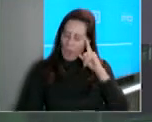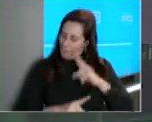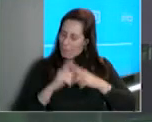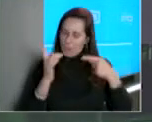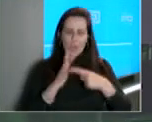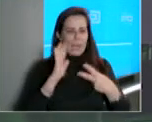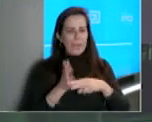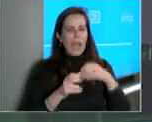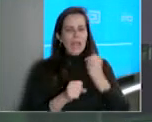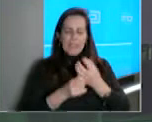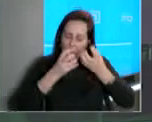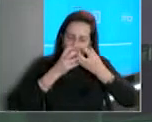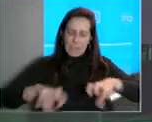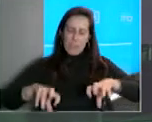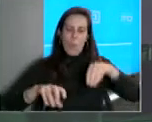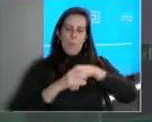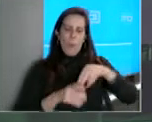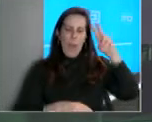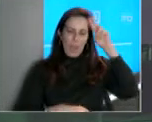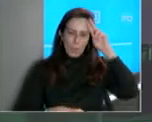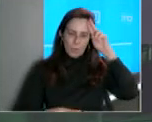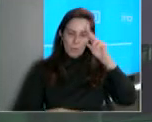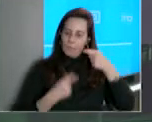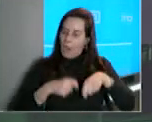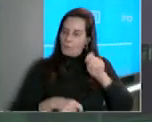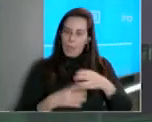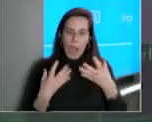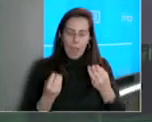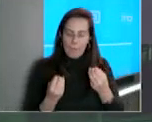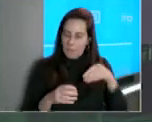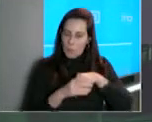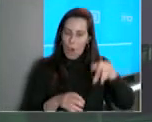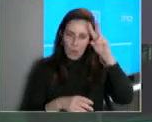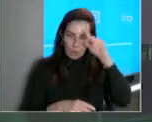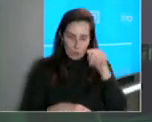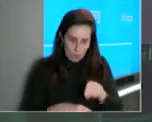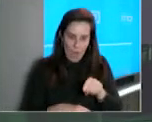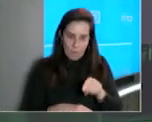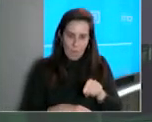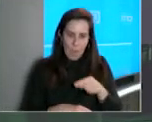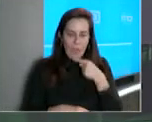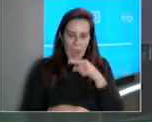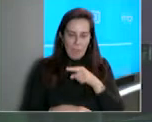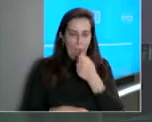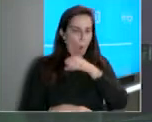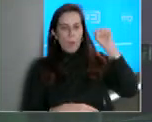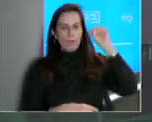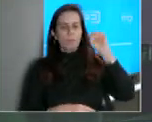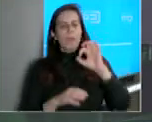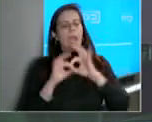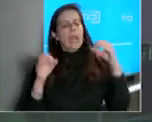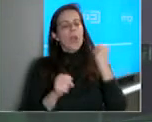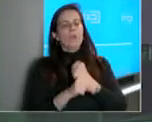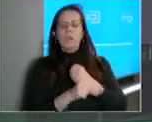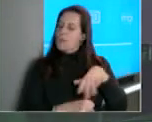סביב התוכנית גרמה לפיצול בתוך המפלגה, וחברי כנסת רבים משורת הליכוד שאותם התקשורת כינתה המורדים, החלו